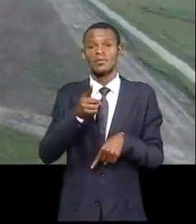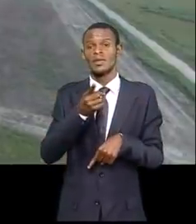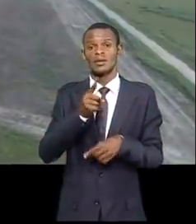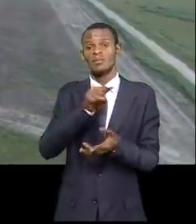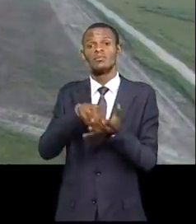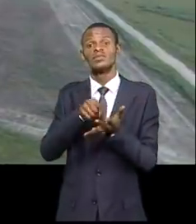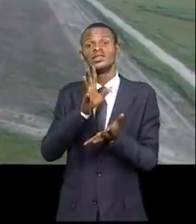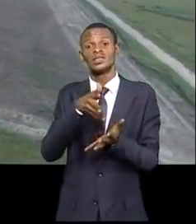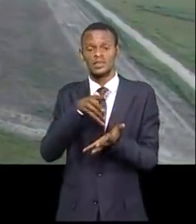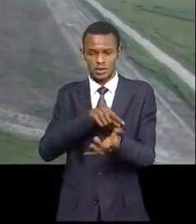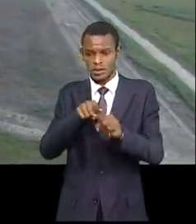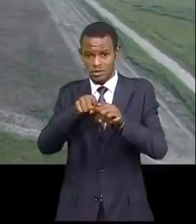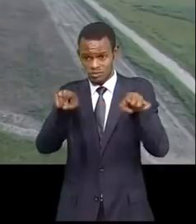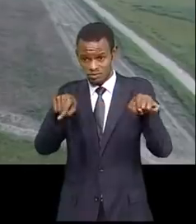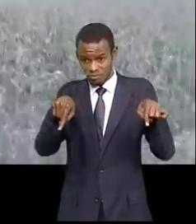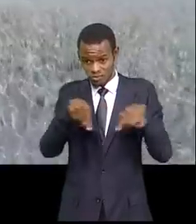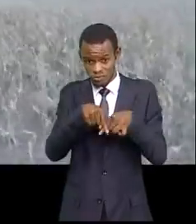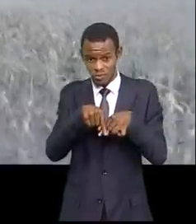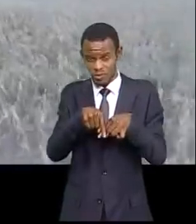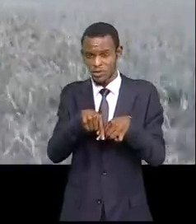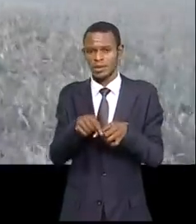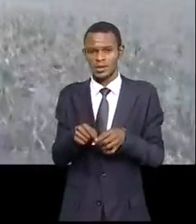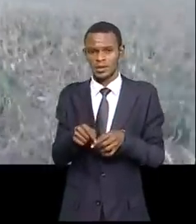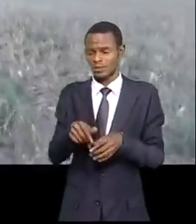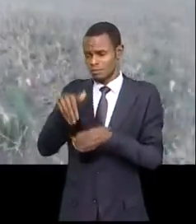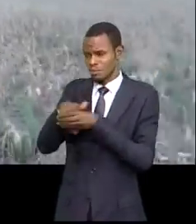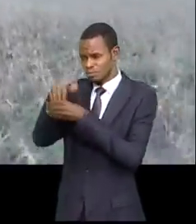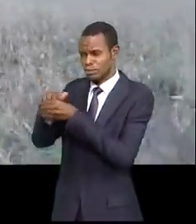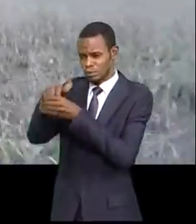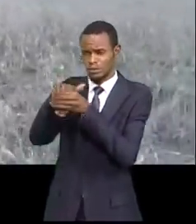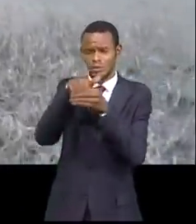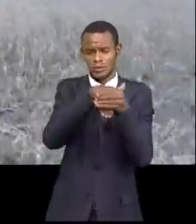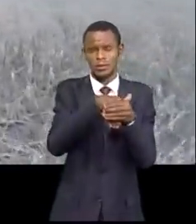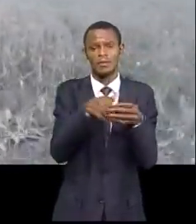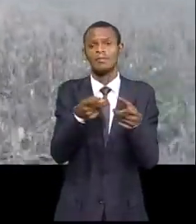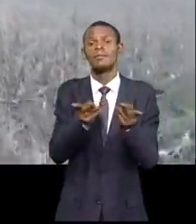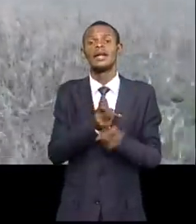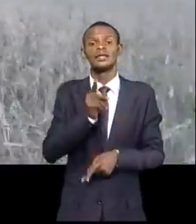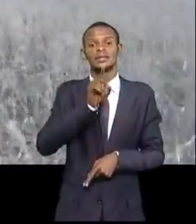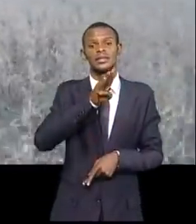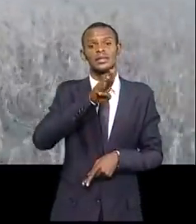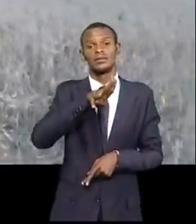541 390 et 649 hectares sur le site de bouquins alonso